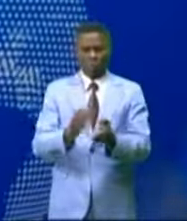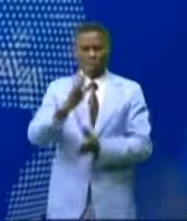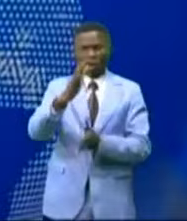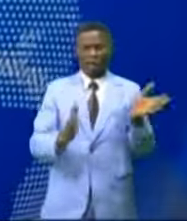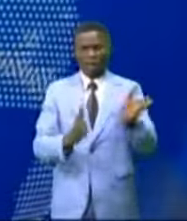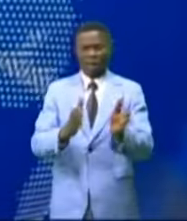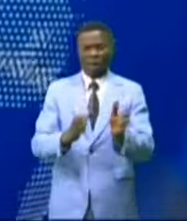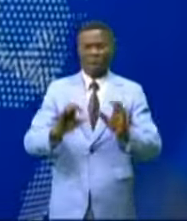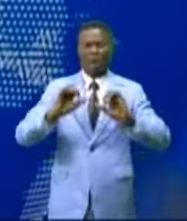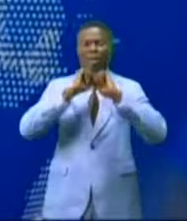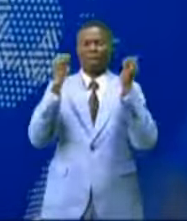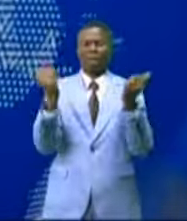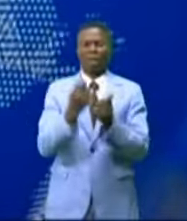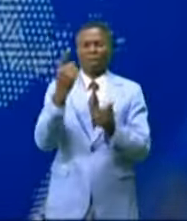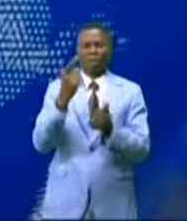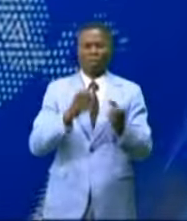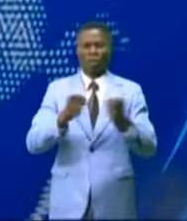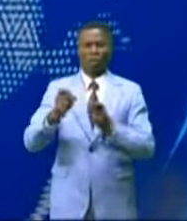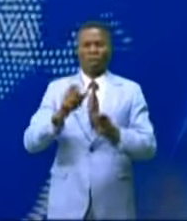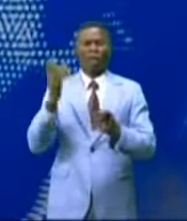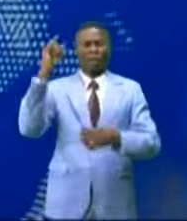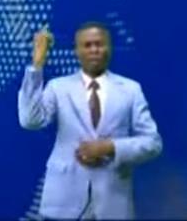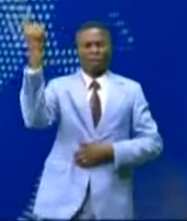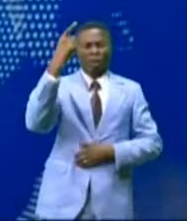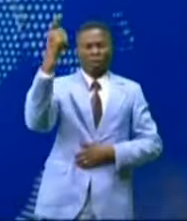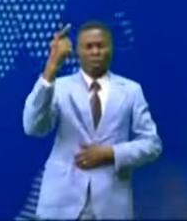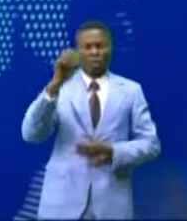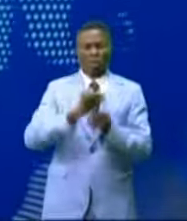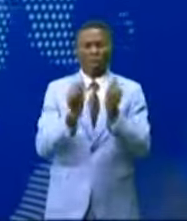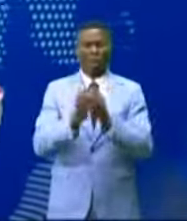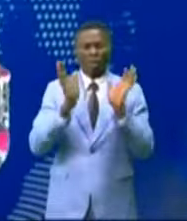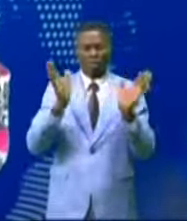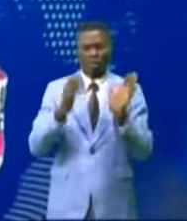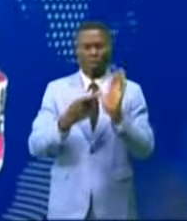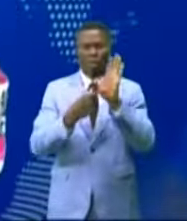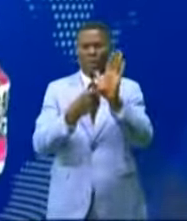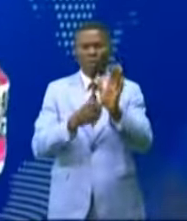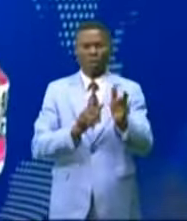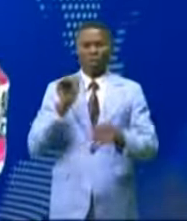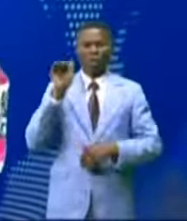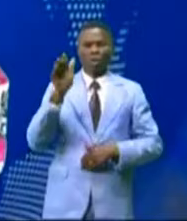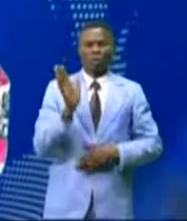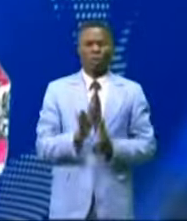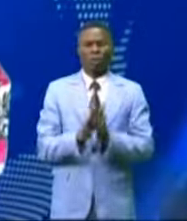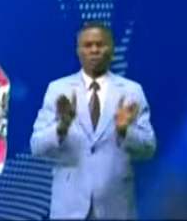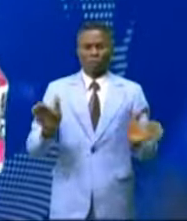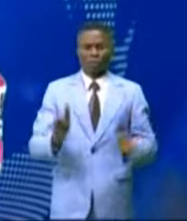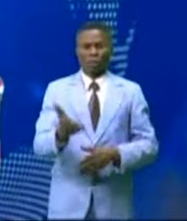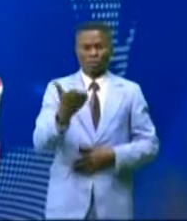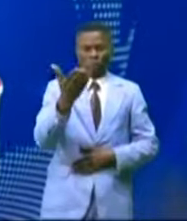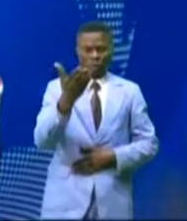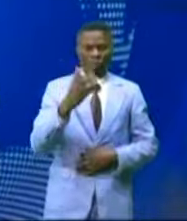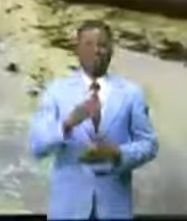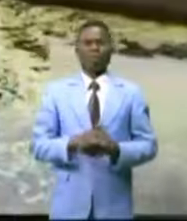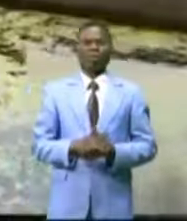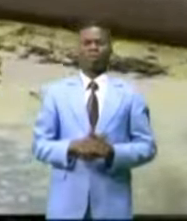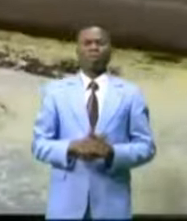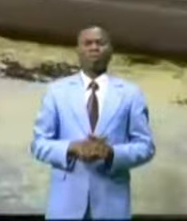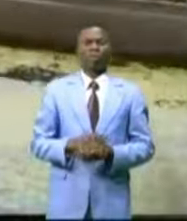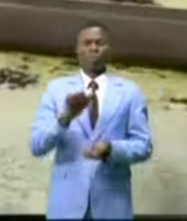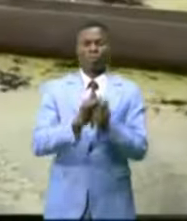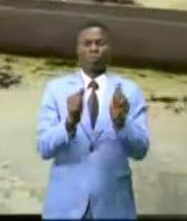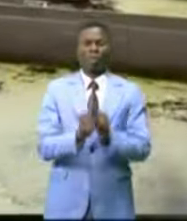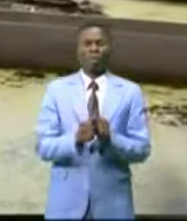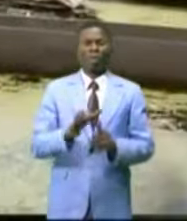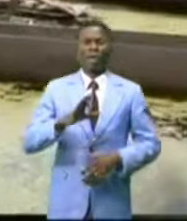solidarité nationale et de gestion humanitaire de catastrophe représenté par son direct général r bongolé la situation